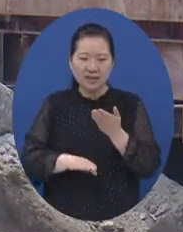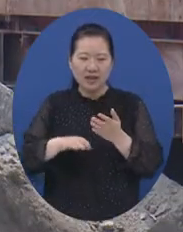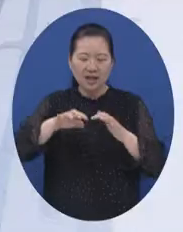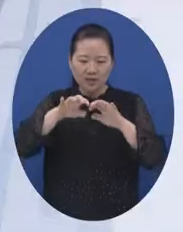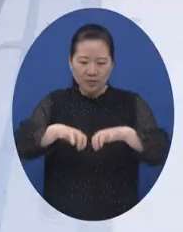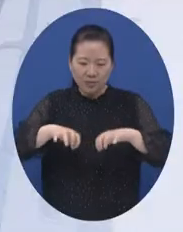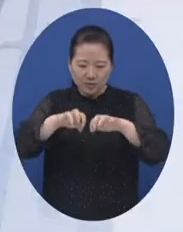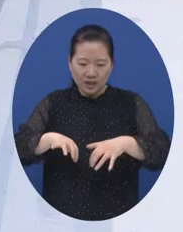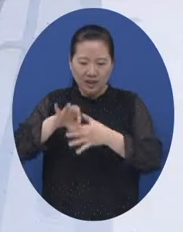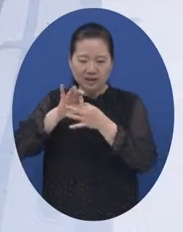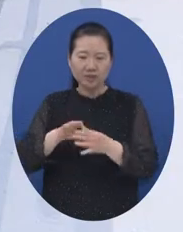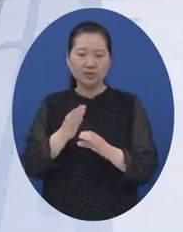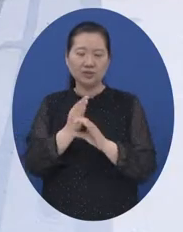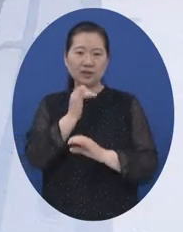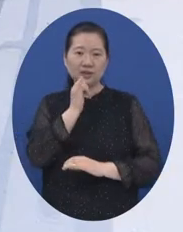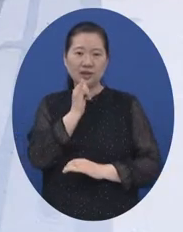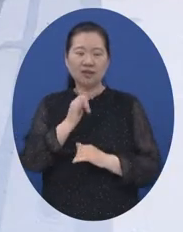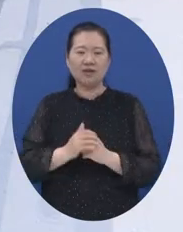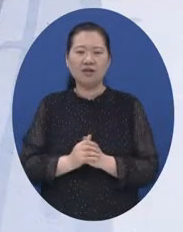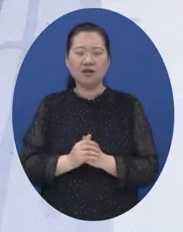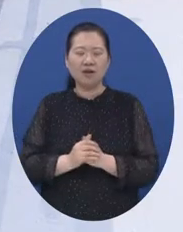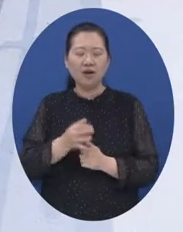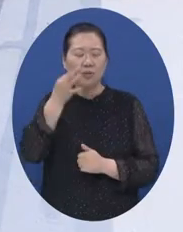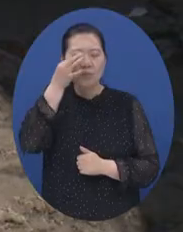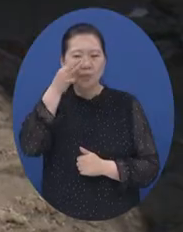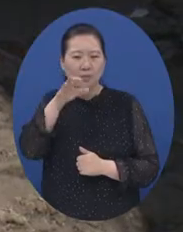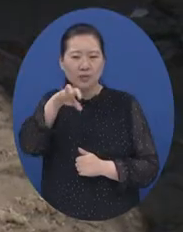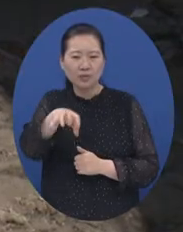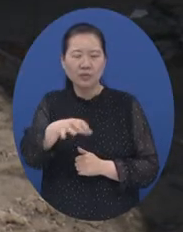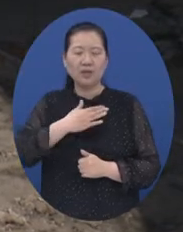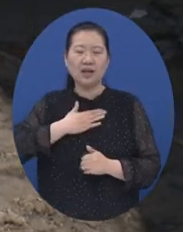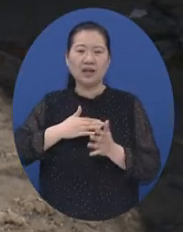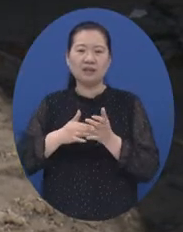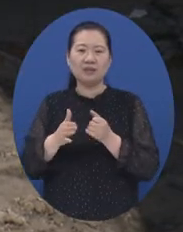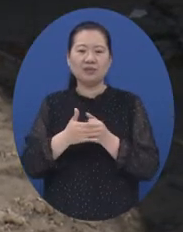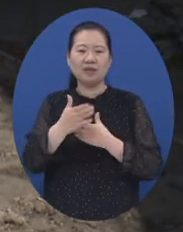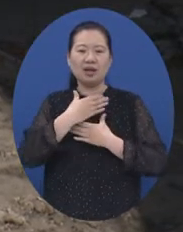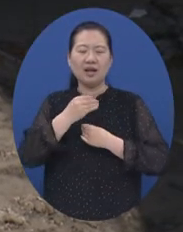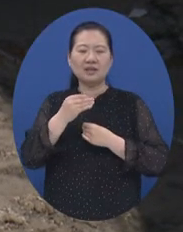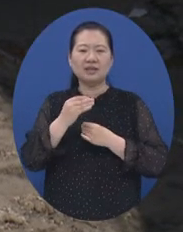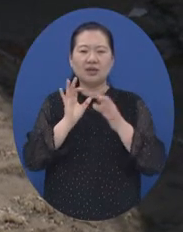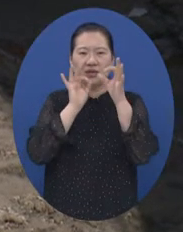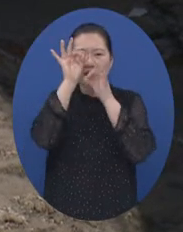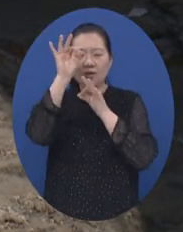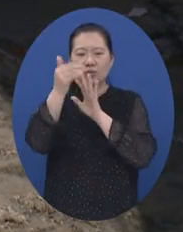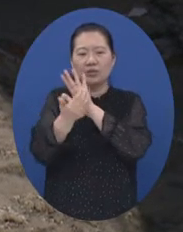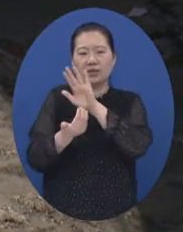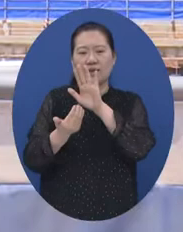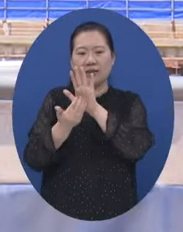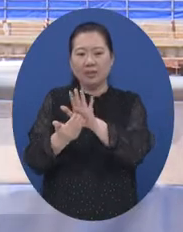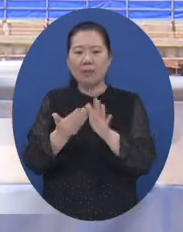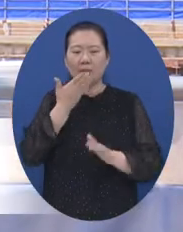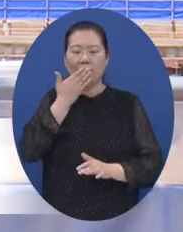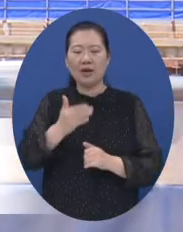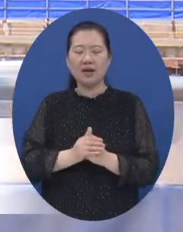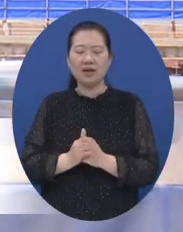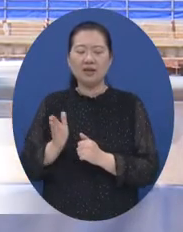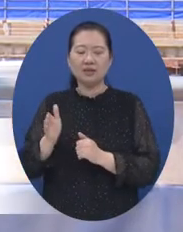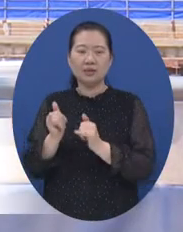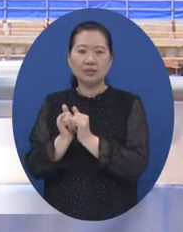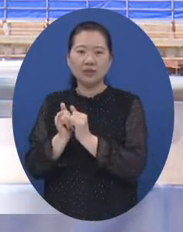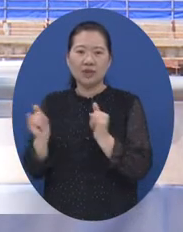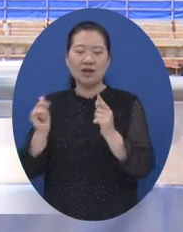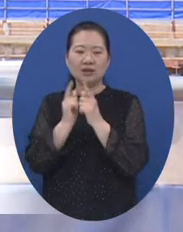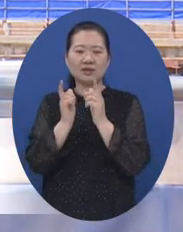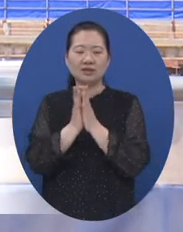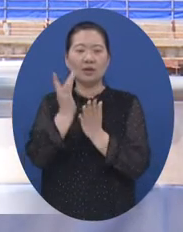현장입니다. 시공사 측에서는 미처 보지 못한 부분을 알게 돼 안전사고에 대비할 수 있습니다. 전문가들께서